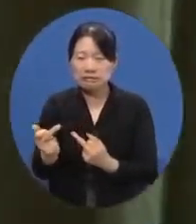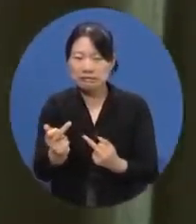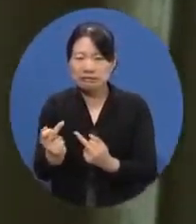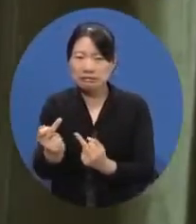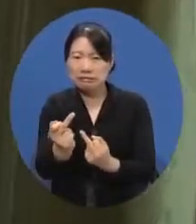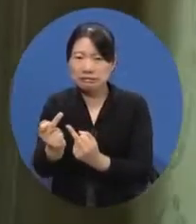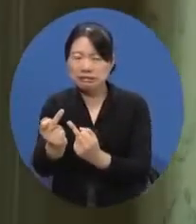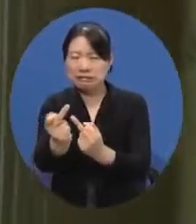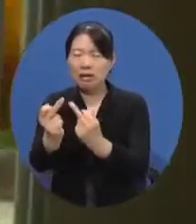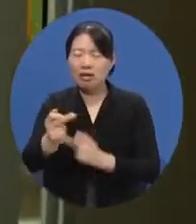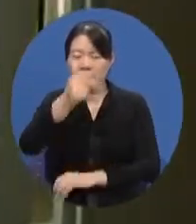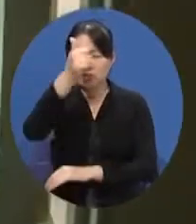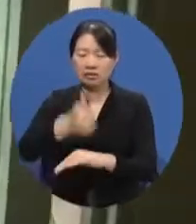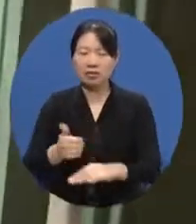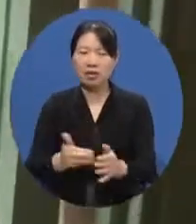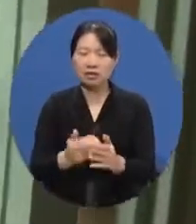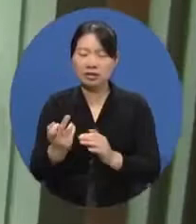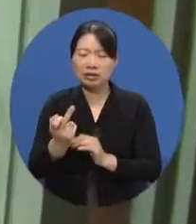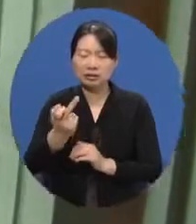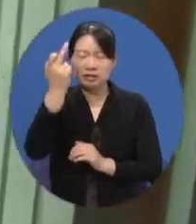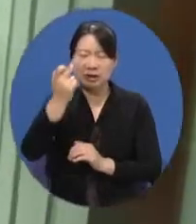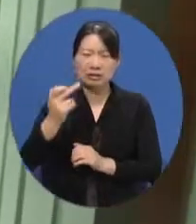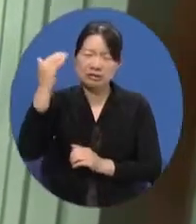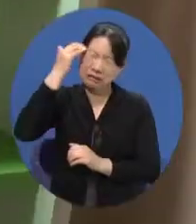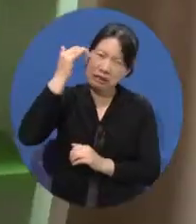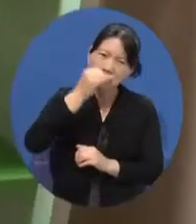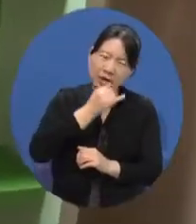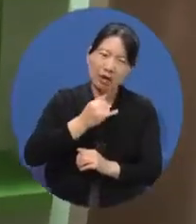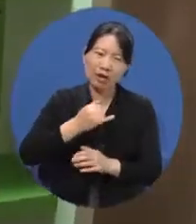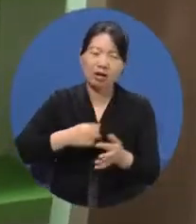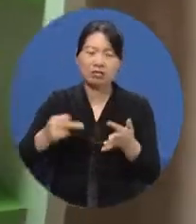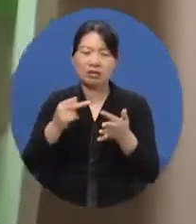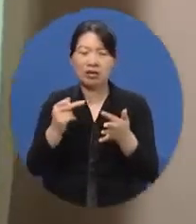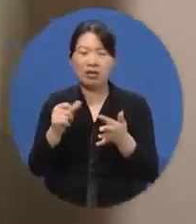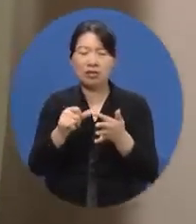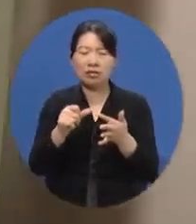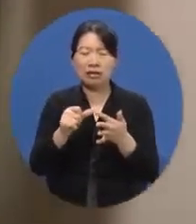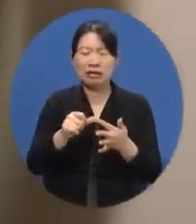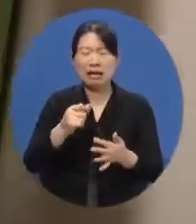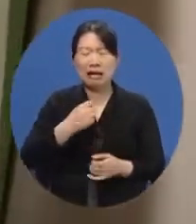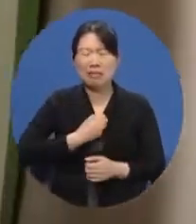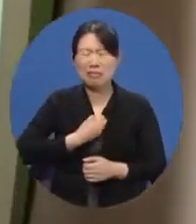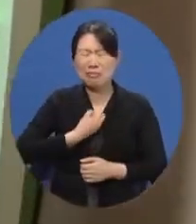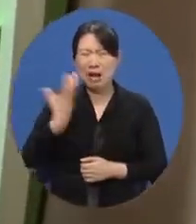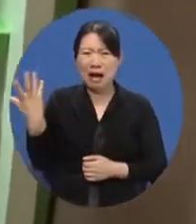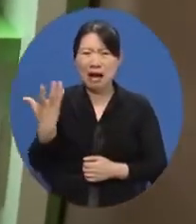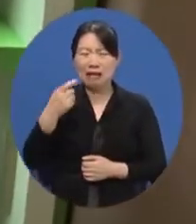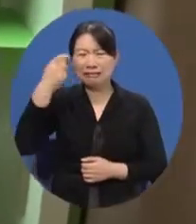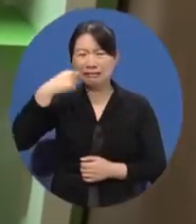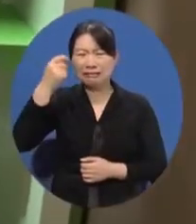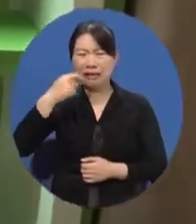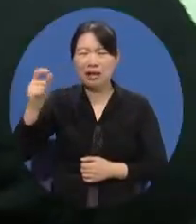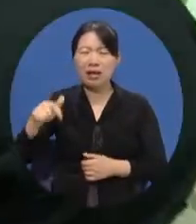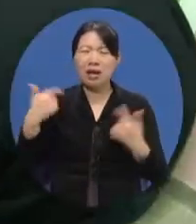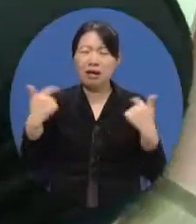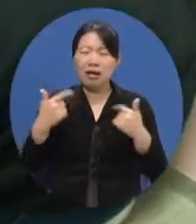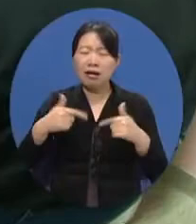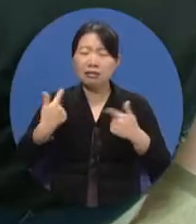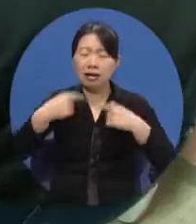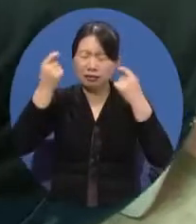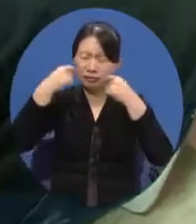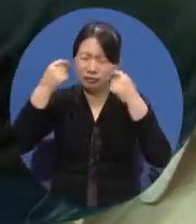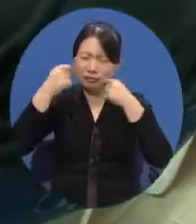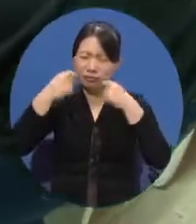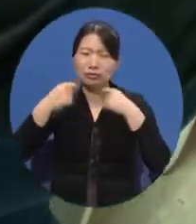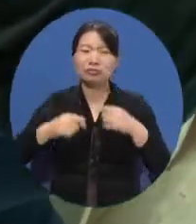괴롭힌 모양인데요. 결국 상길이는 서러운 폭발. 상길이의 눈에선 하루도 눈물 마를 날이